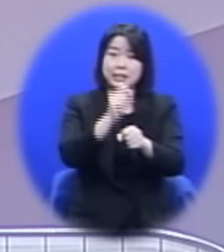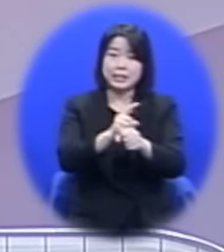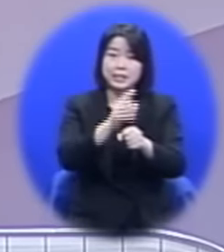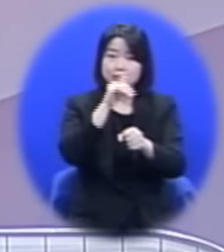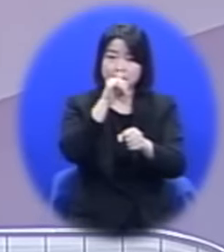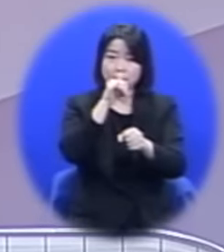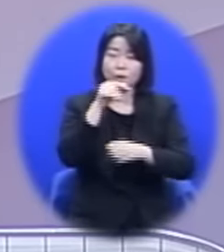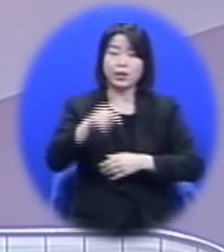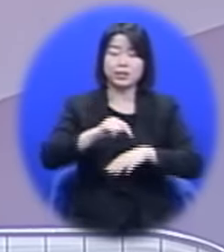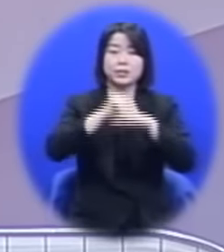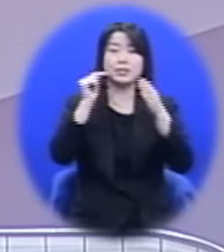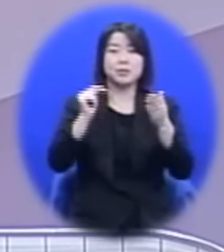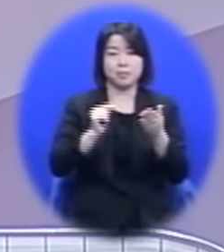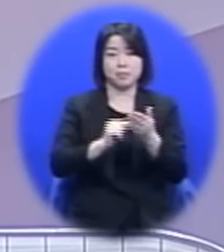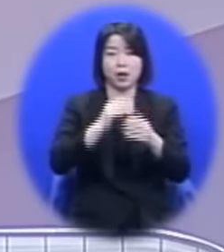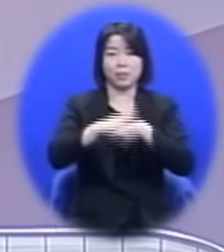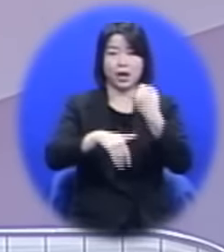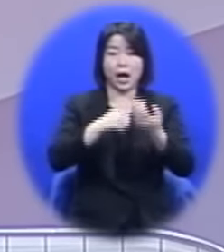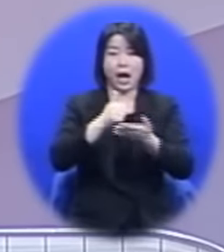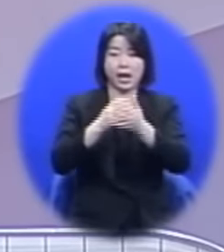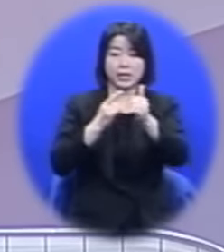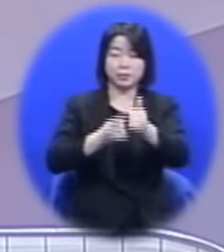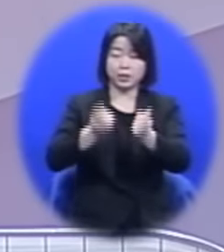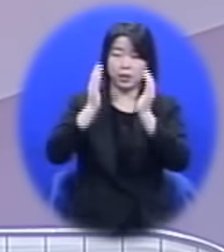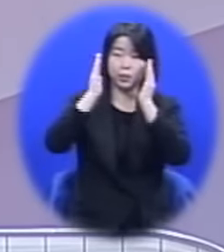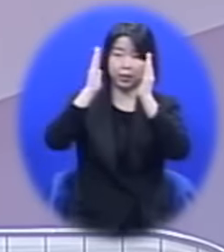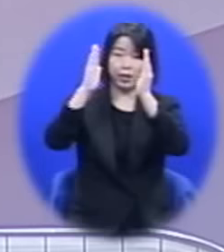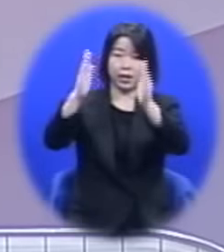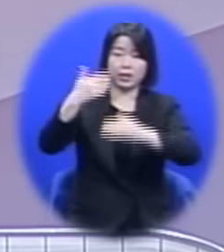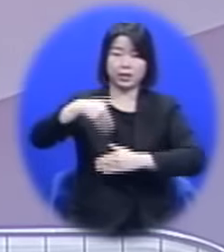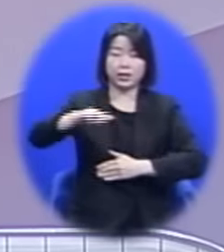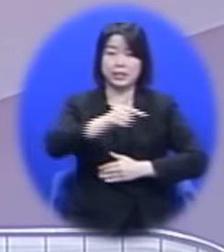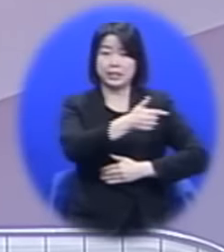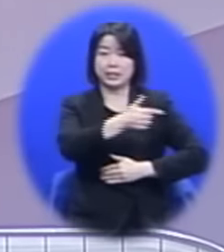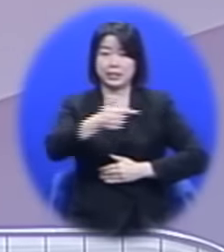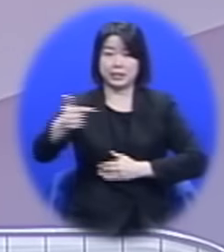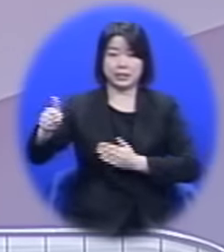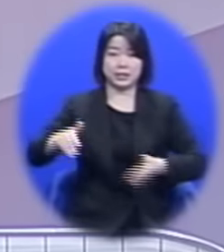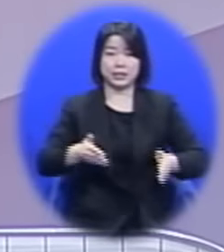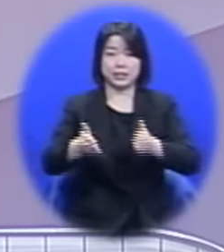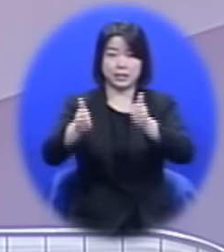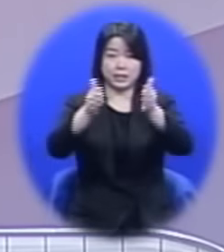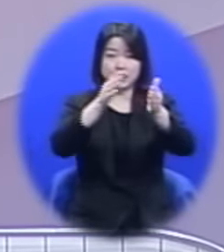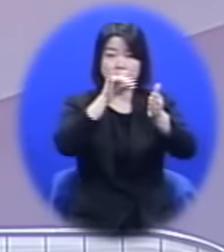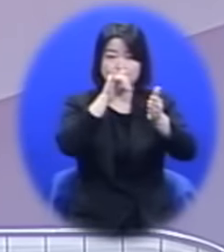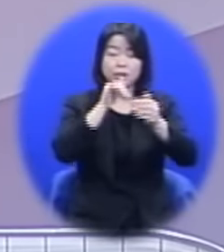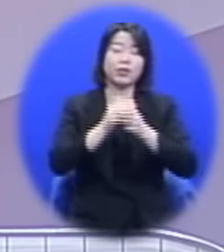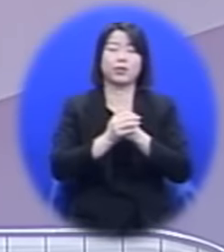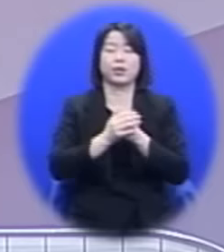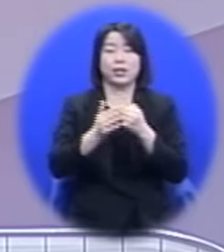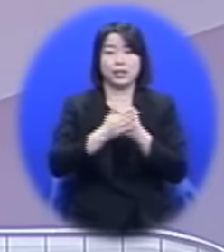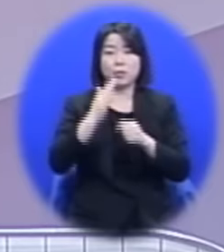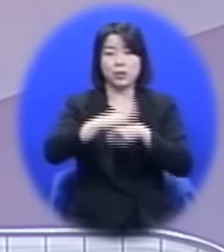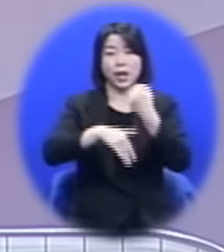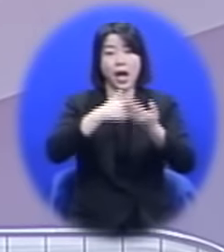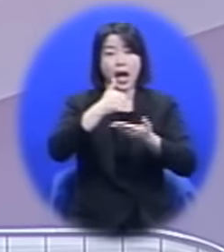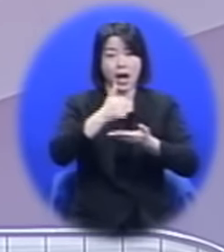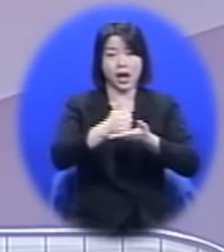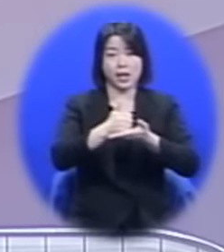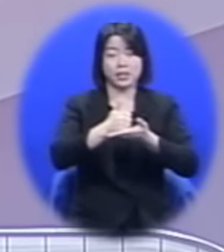그 마음에 하나님께로 향하여 가는 큰 길이 있는 겁니다. 마음속에. 그래서